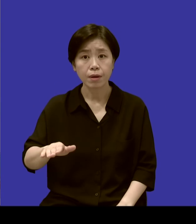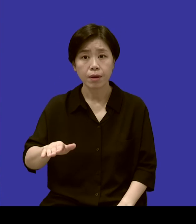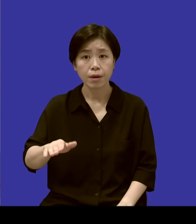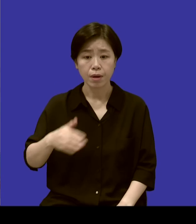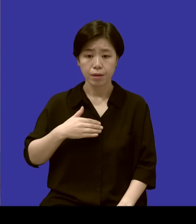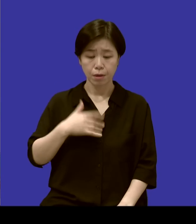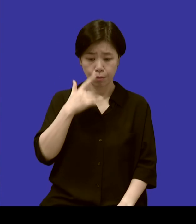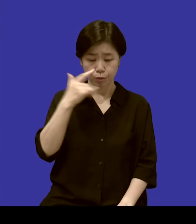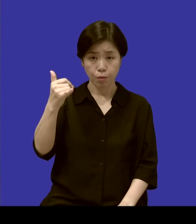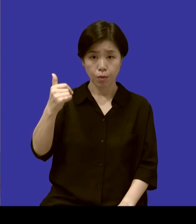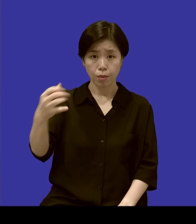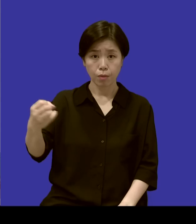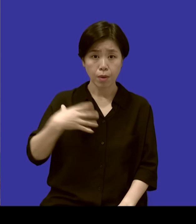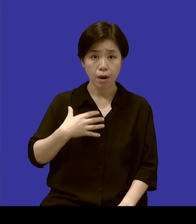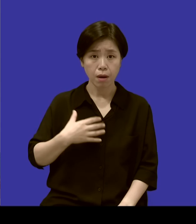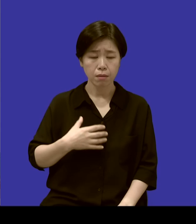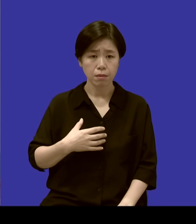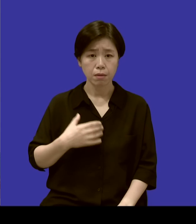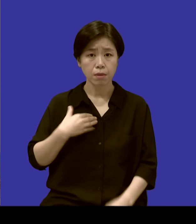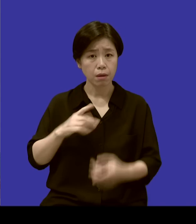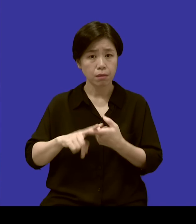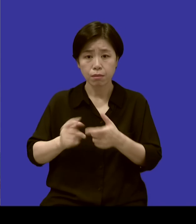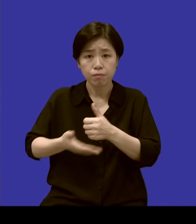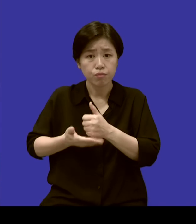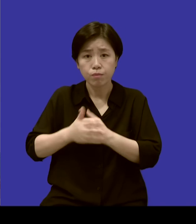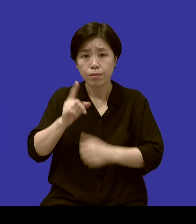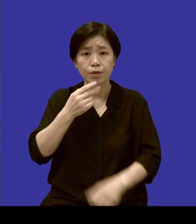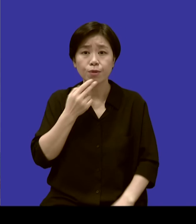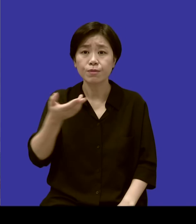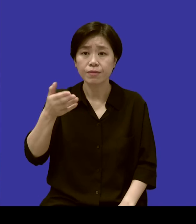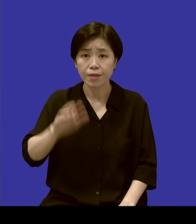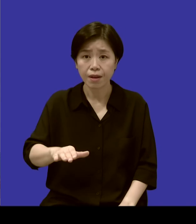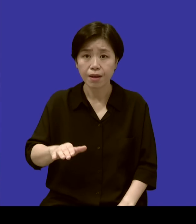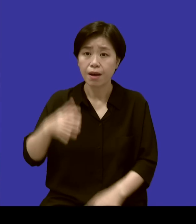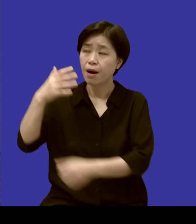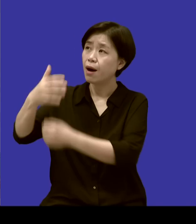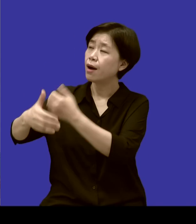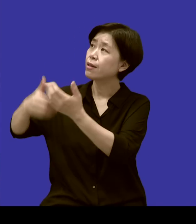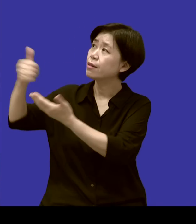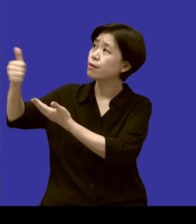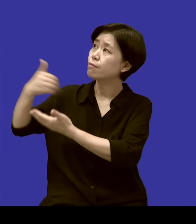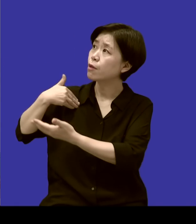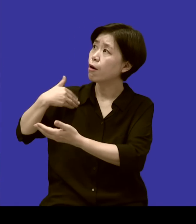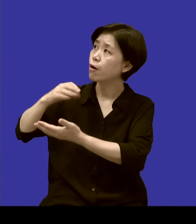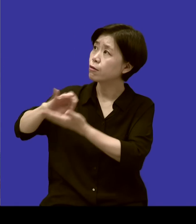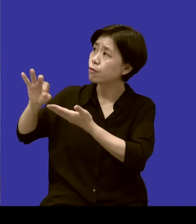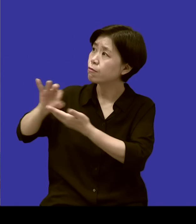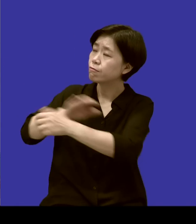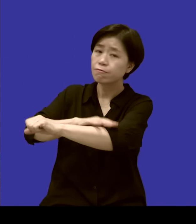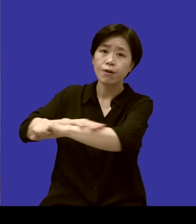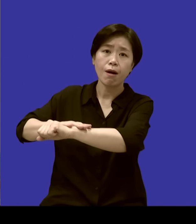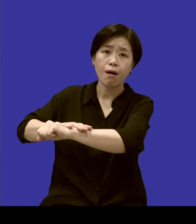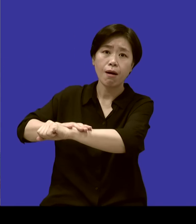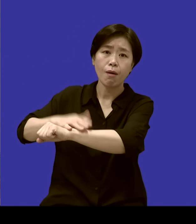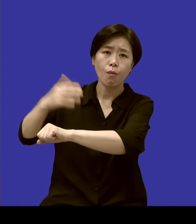너는 정말 형편없는 애라고 그랬는데 하나님은 나를 이렇게 사용하시네요. 어머 하나님 저 어떻게 해야